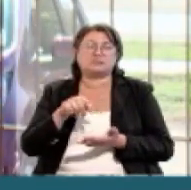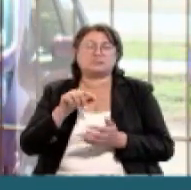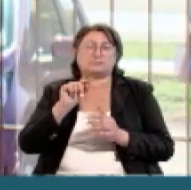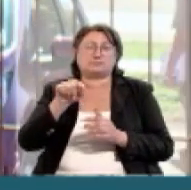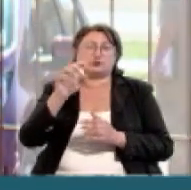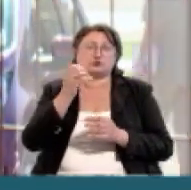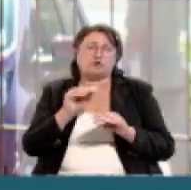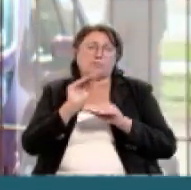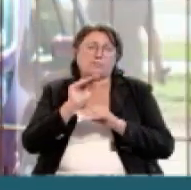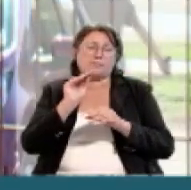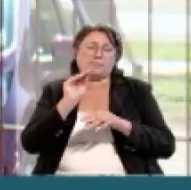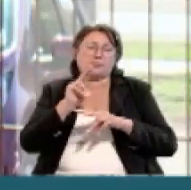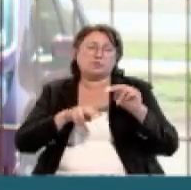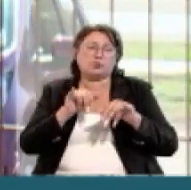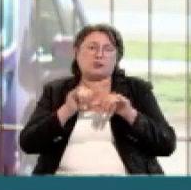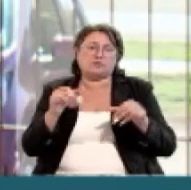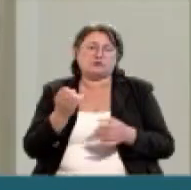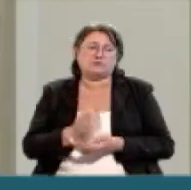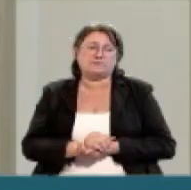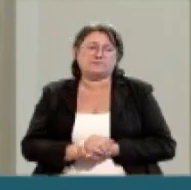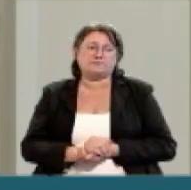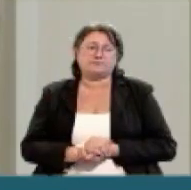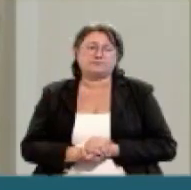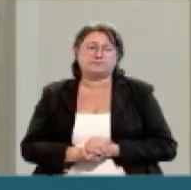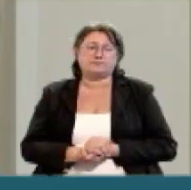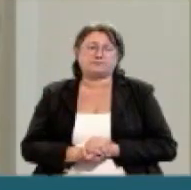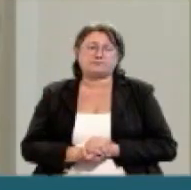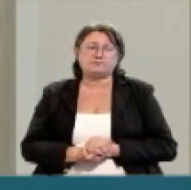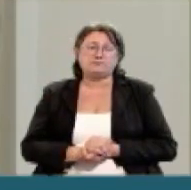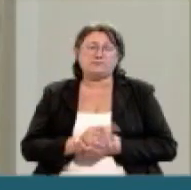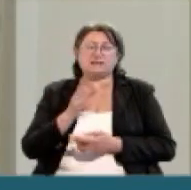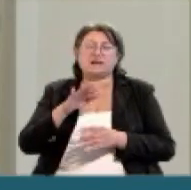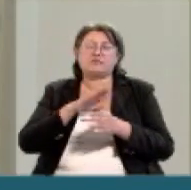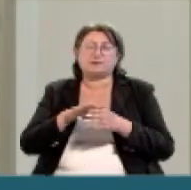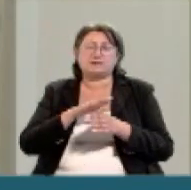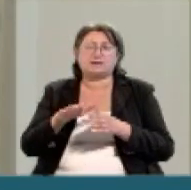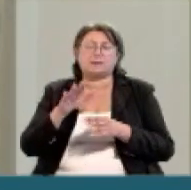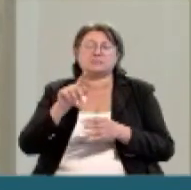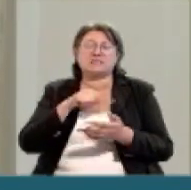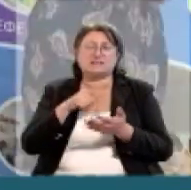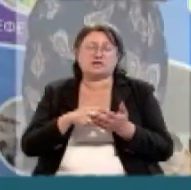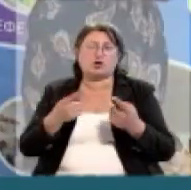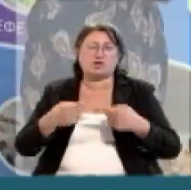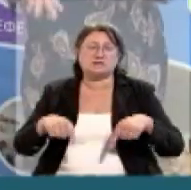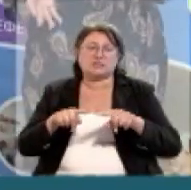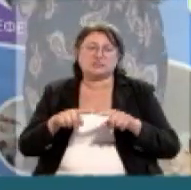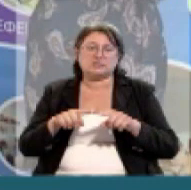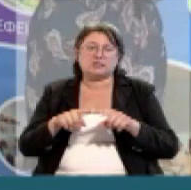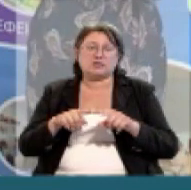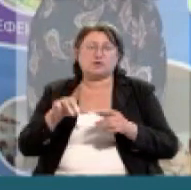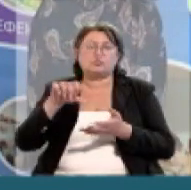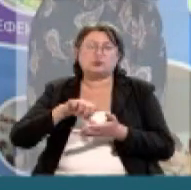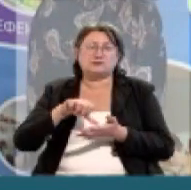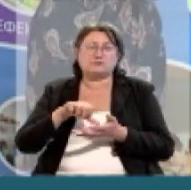Осындай орталықтар көп болса деймін. Қойылған міндеттерді іске асыру үшін ұйым ерекше балалардың проблемалары туралы